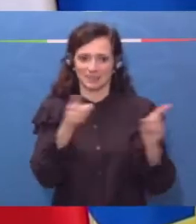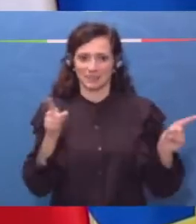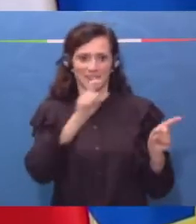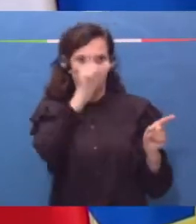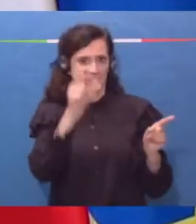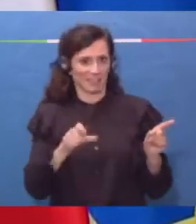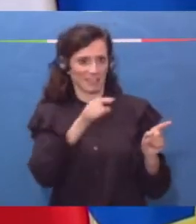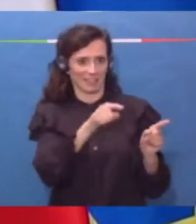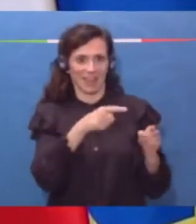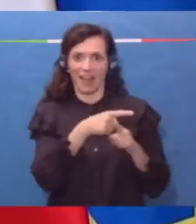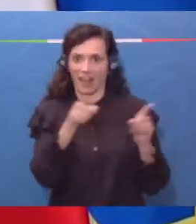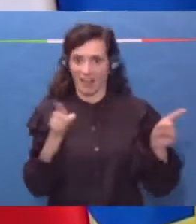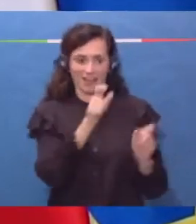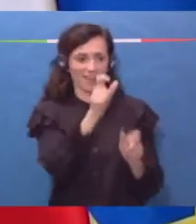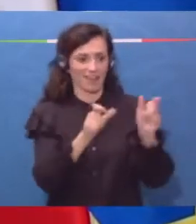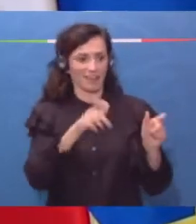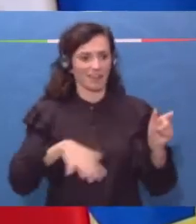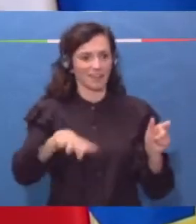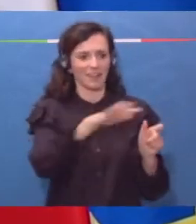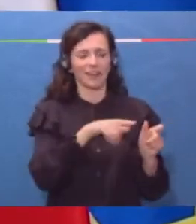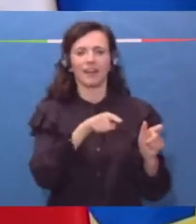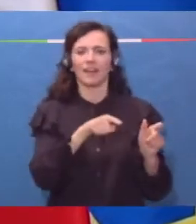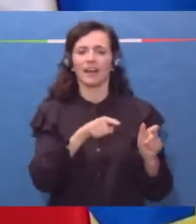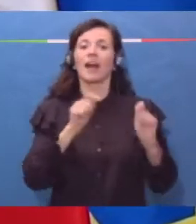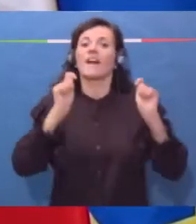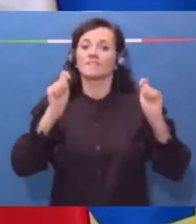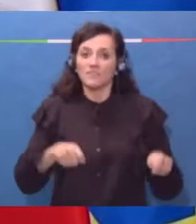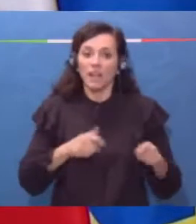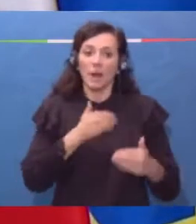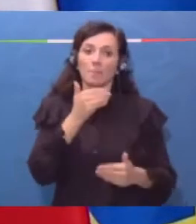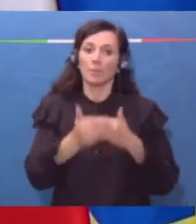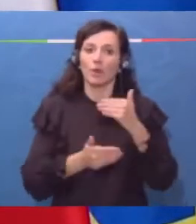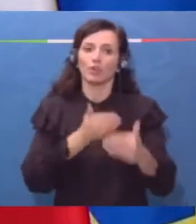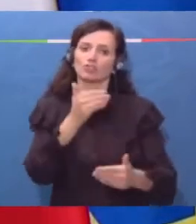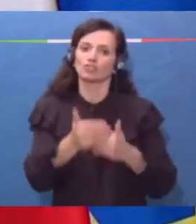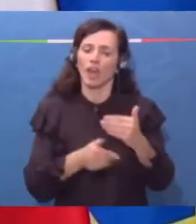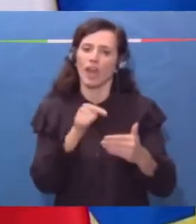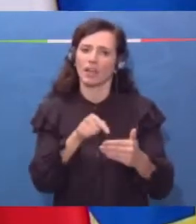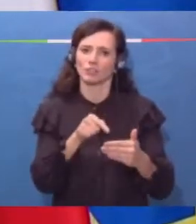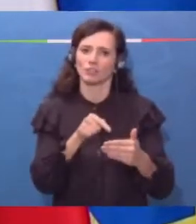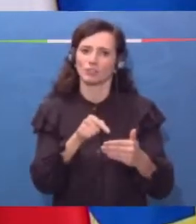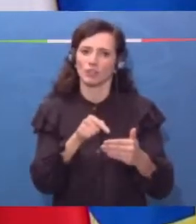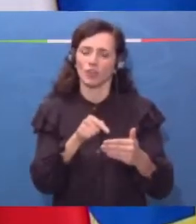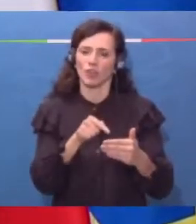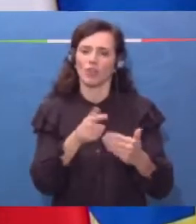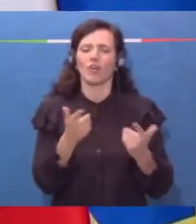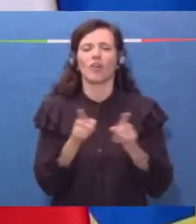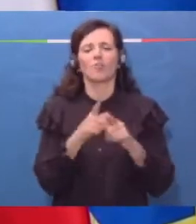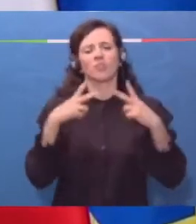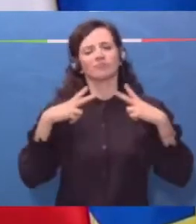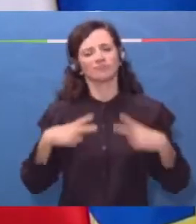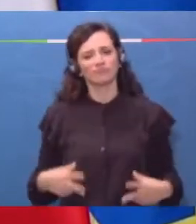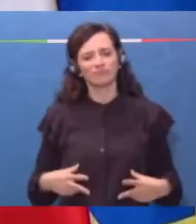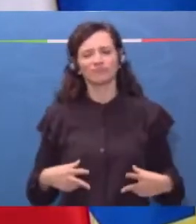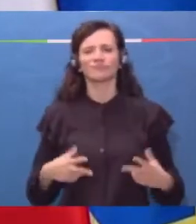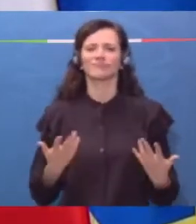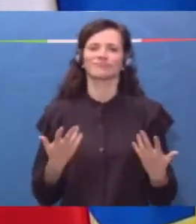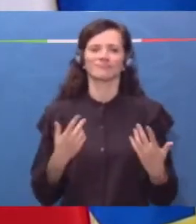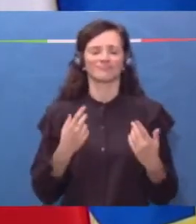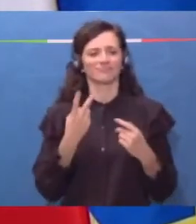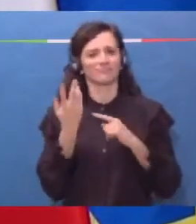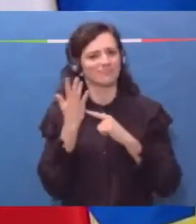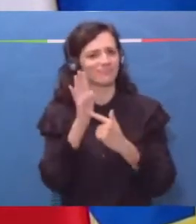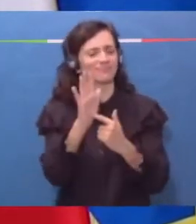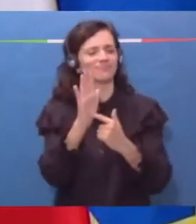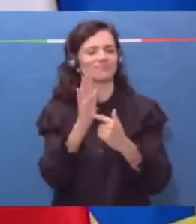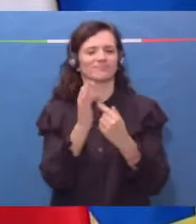fatto avanzare questo processo, sia a Celsereno sia sotto